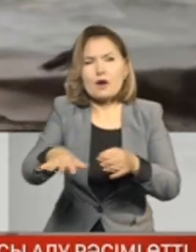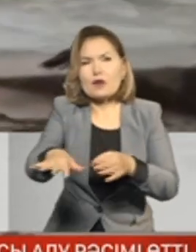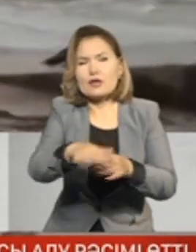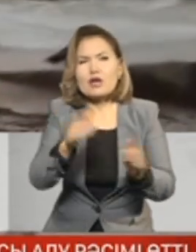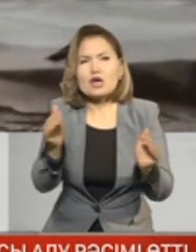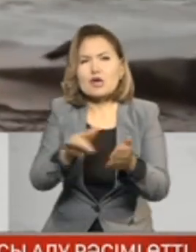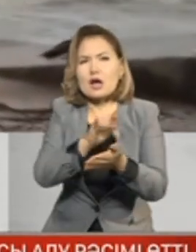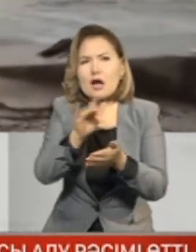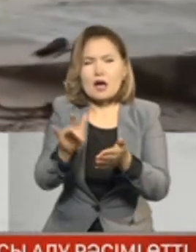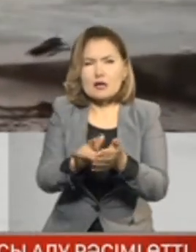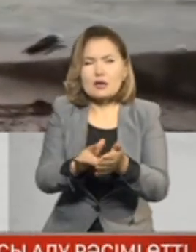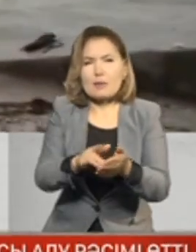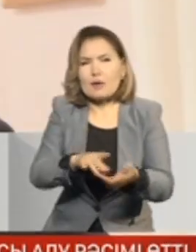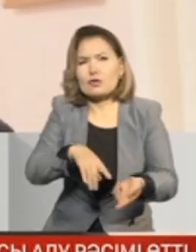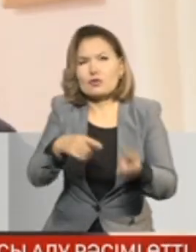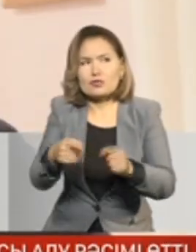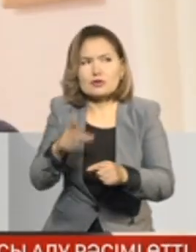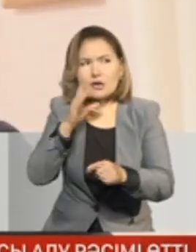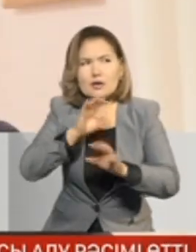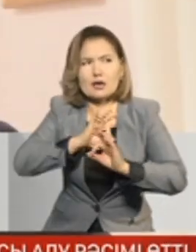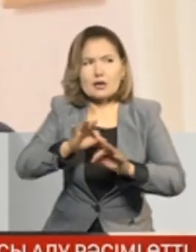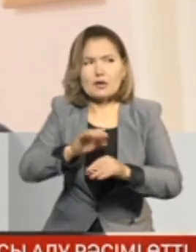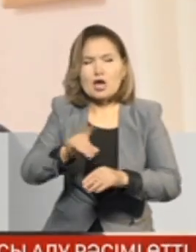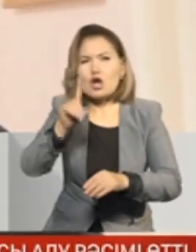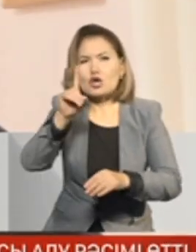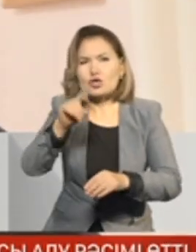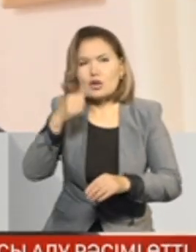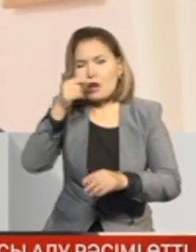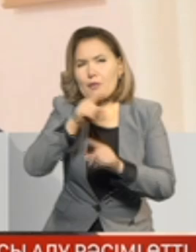шағын қалаға барып паналағанын айтты. 100 жылда бір рет